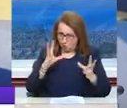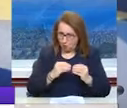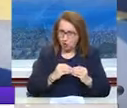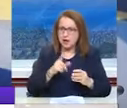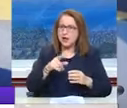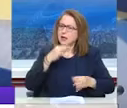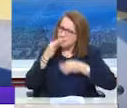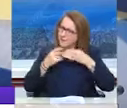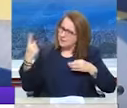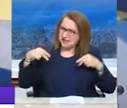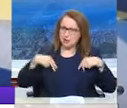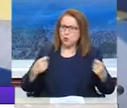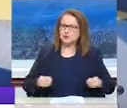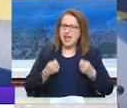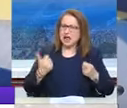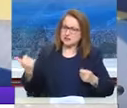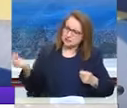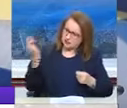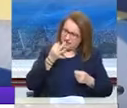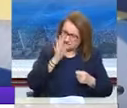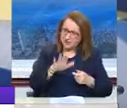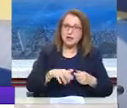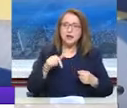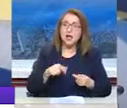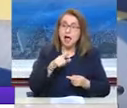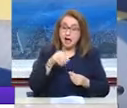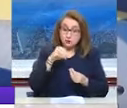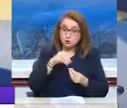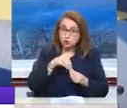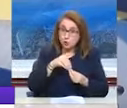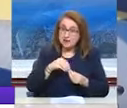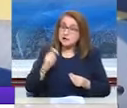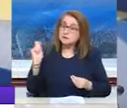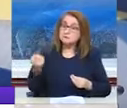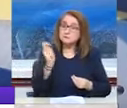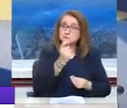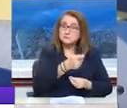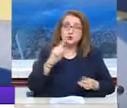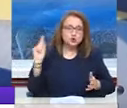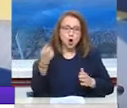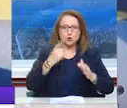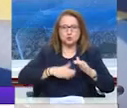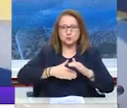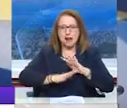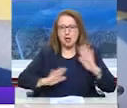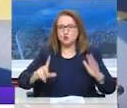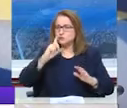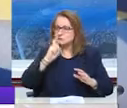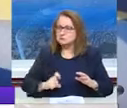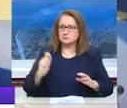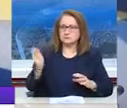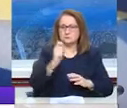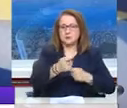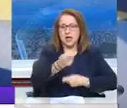αφορούν και τον κρατικό προϋπολογισμό. Θα καταβληθεί από όλες τις επιχειρήσεις προς όλους τους εργαζόμενους.